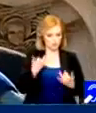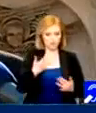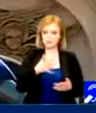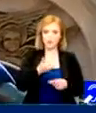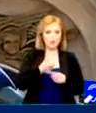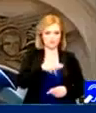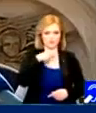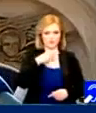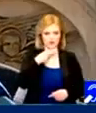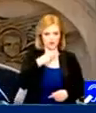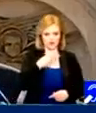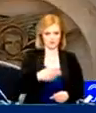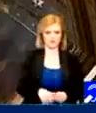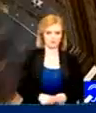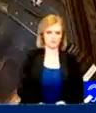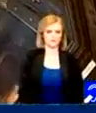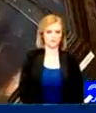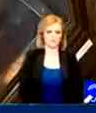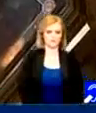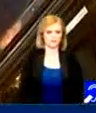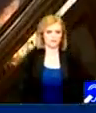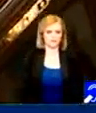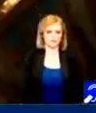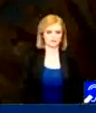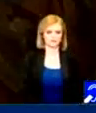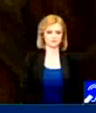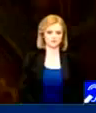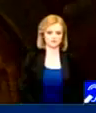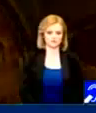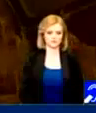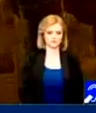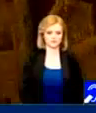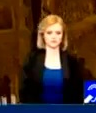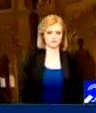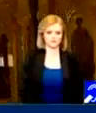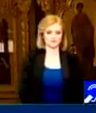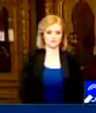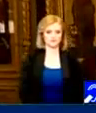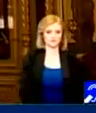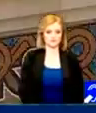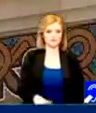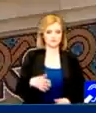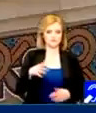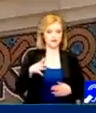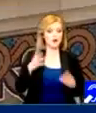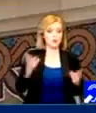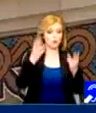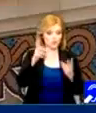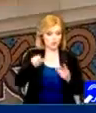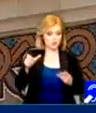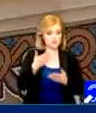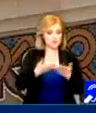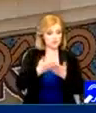avem și semnalizare specială, care în caz de o lumină mai mare sau un foc mai mare, ne dă de știri imediat. Pompierii